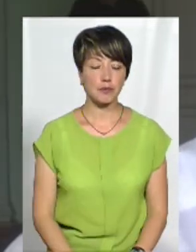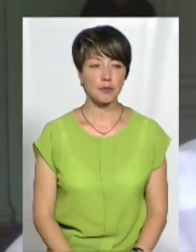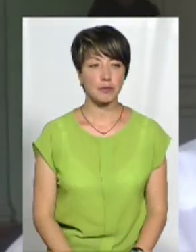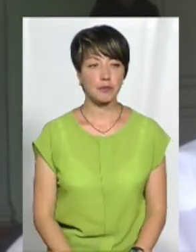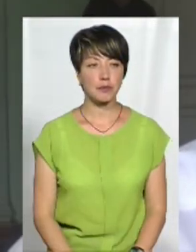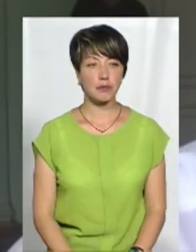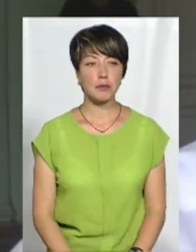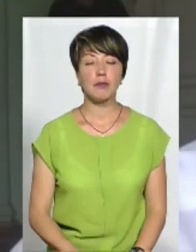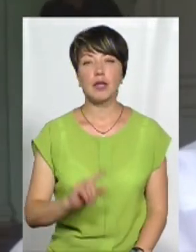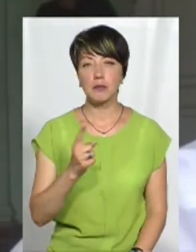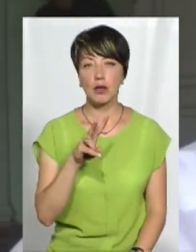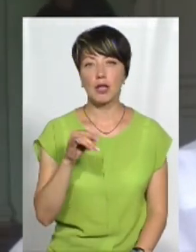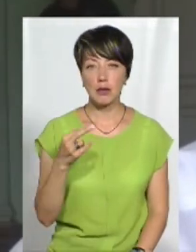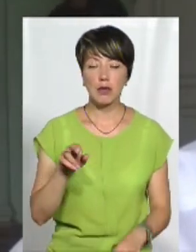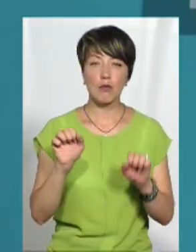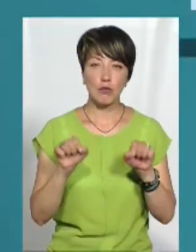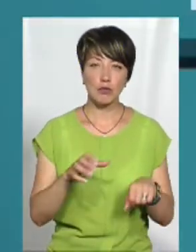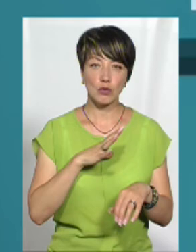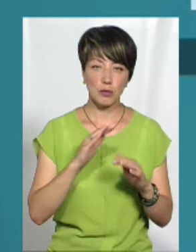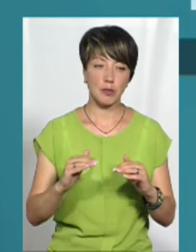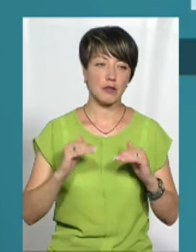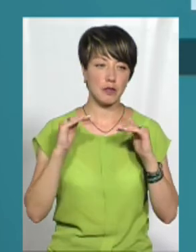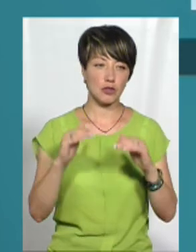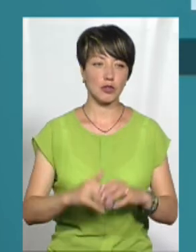з 1 липня? Так, так, можуть.